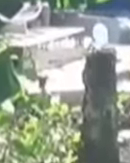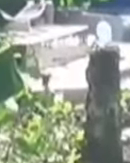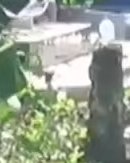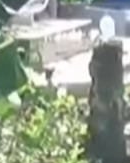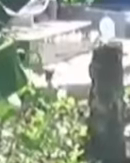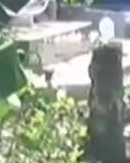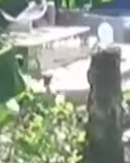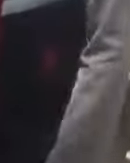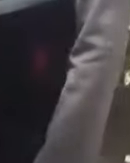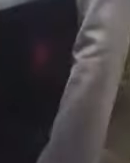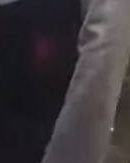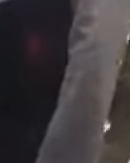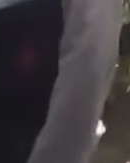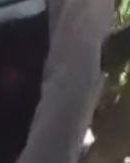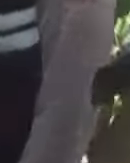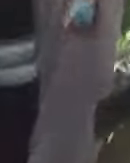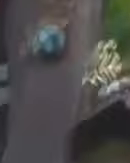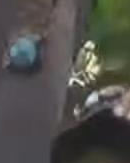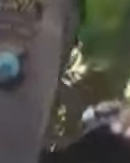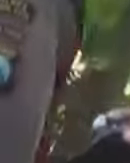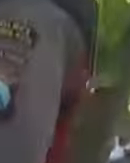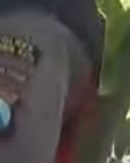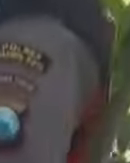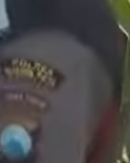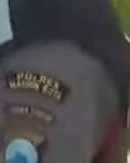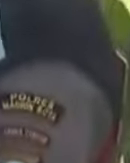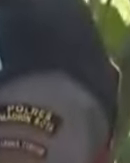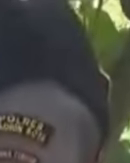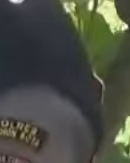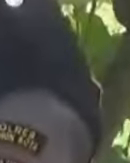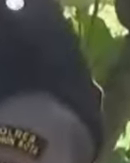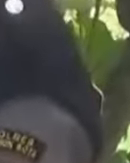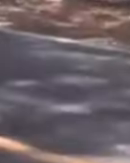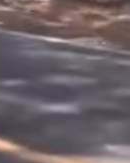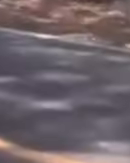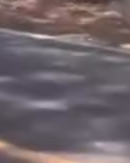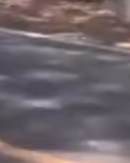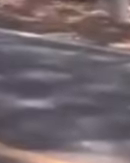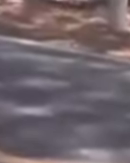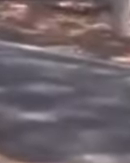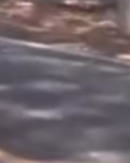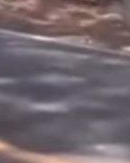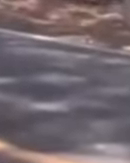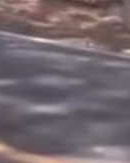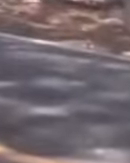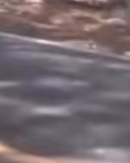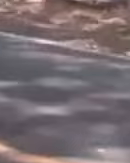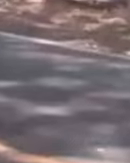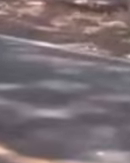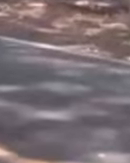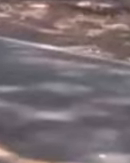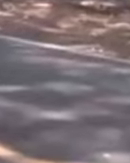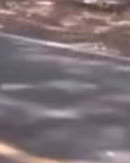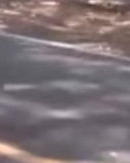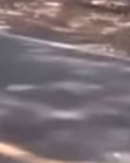Terkait ekshumasi makam putrinya, Bagus telah mengirimkan surat kepada Polda Jawa Timur dan Presiden Jokowi